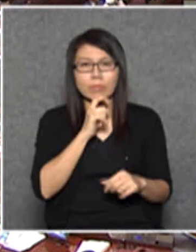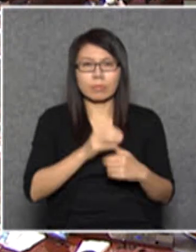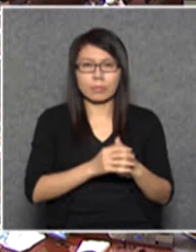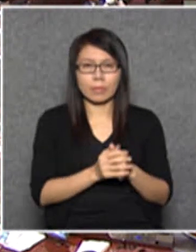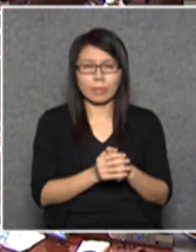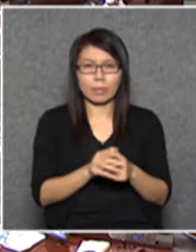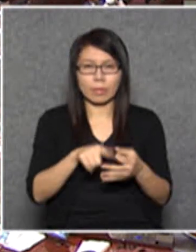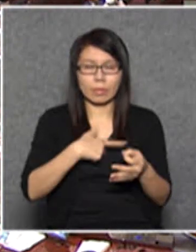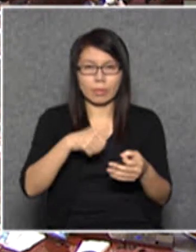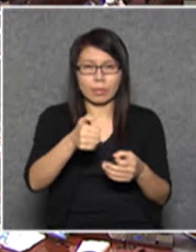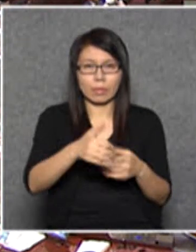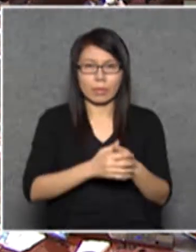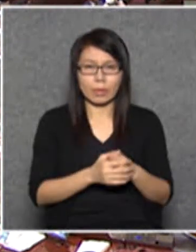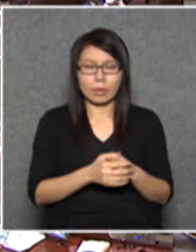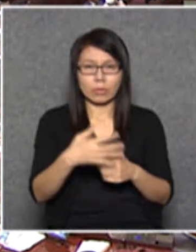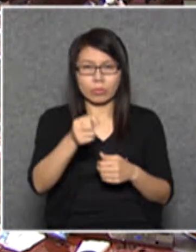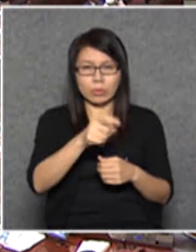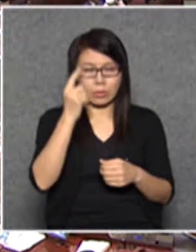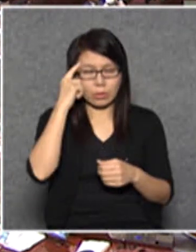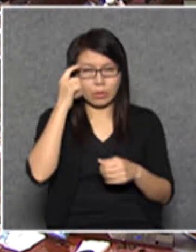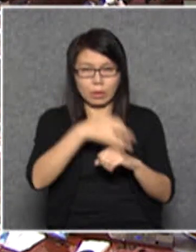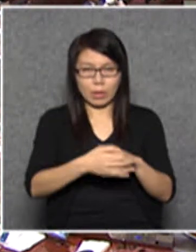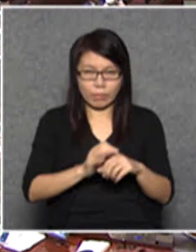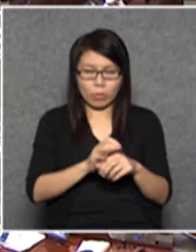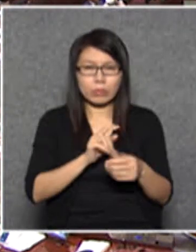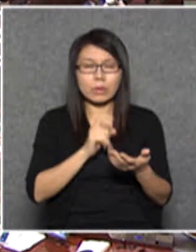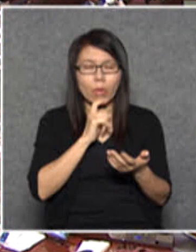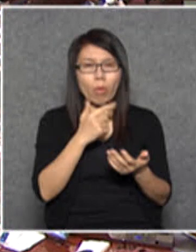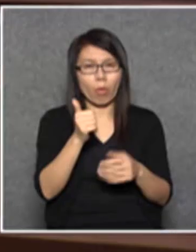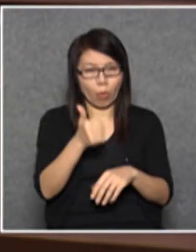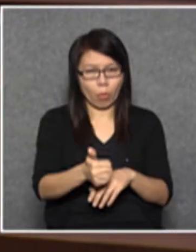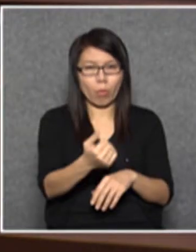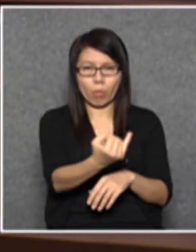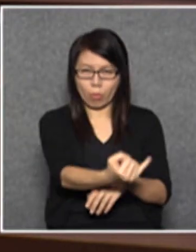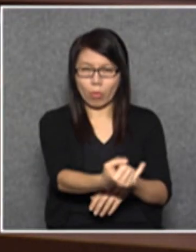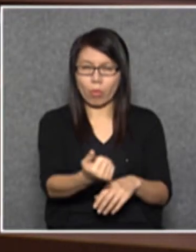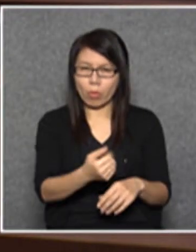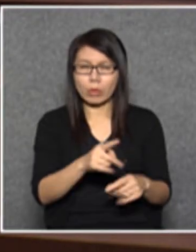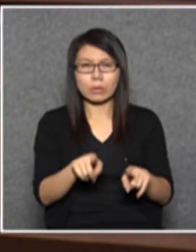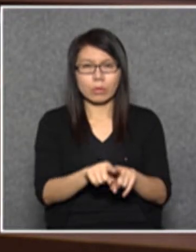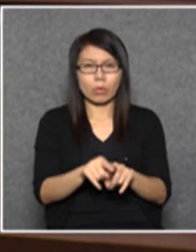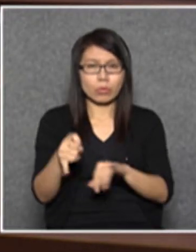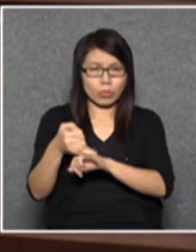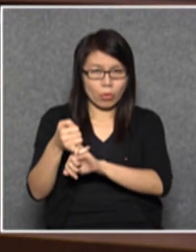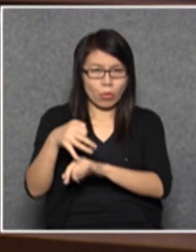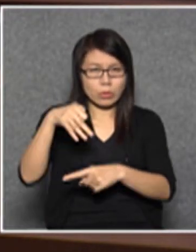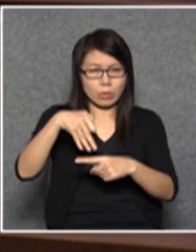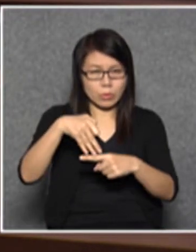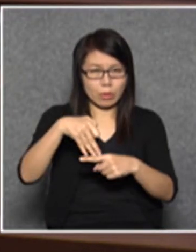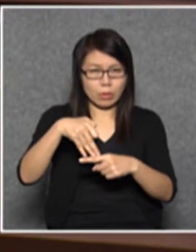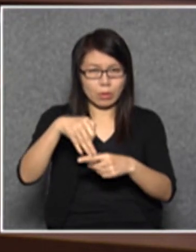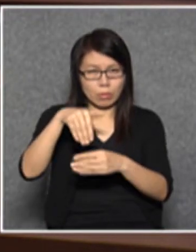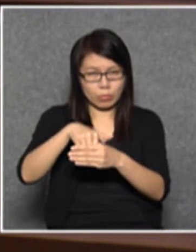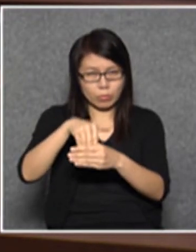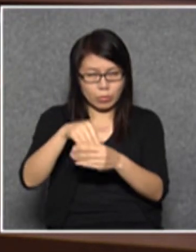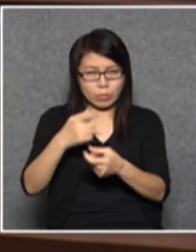謝偉俊議員， 主席，當然每個地方都有佢優勢，有佢缺點啦。咁但係相比譬如上海、深圳，佢哋無論喺交投量啊、市